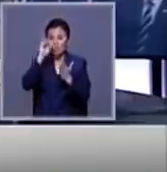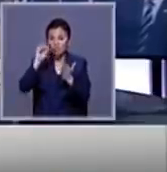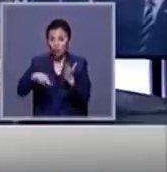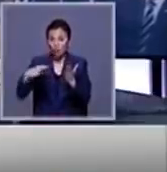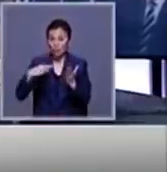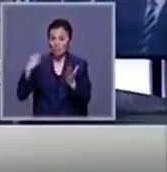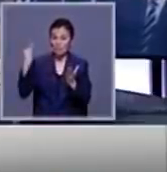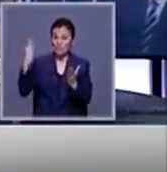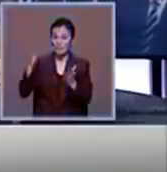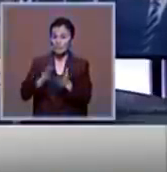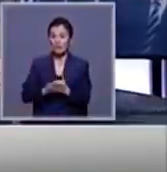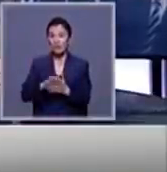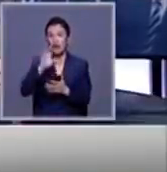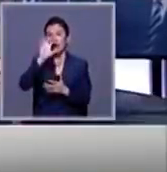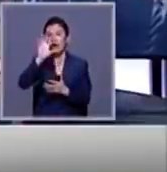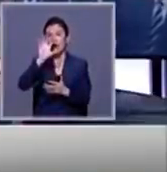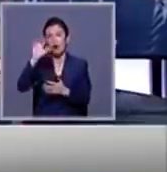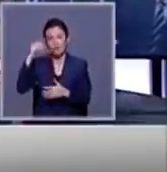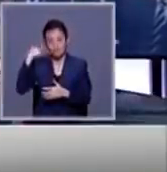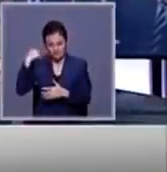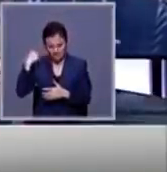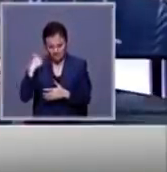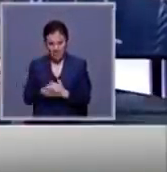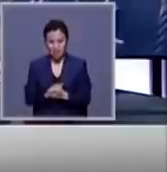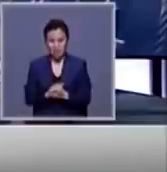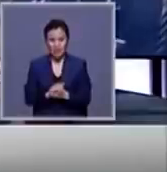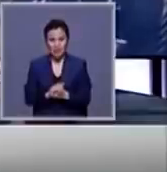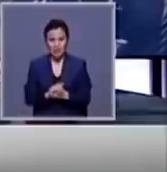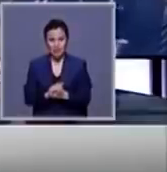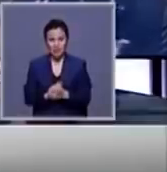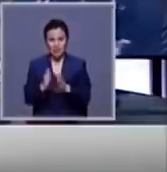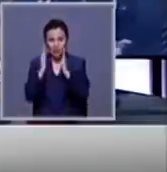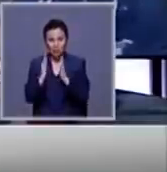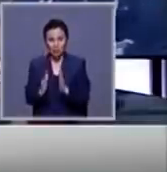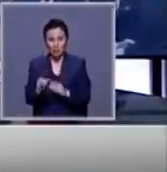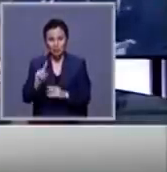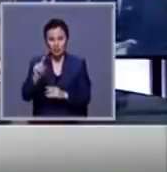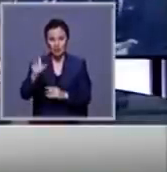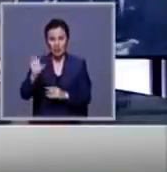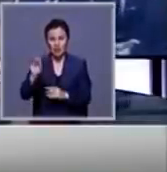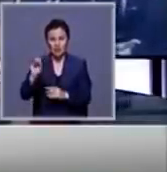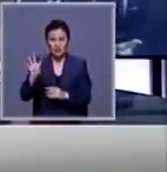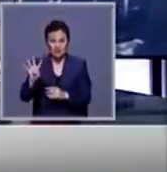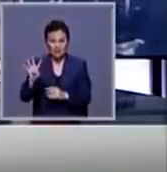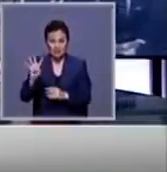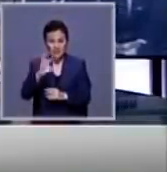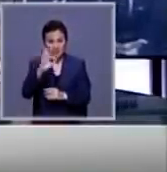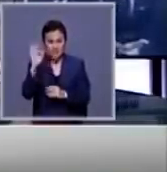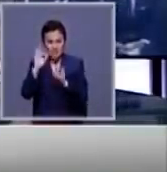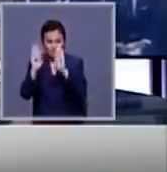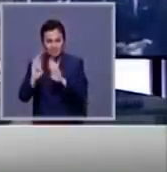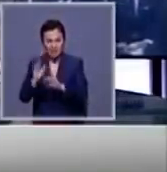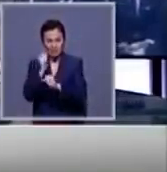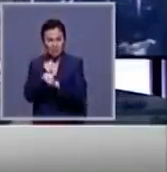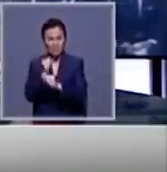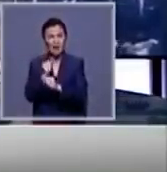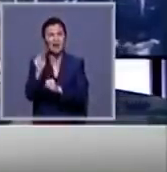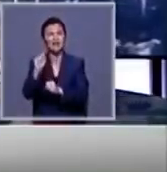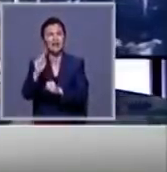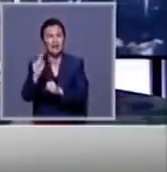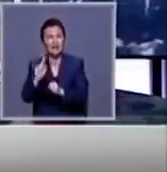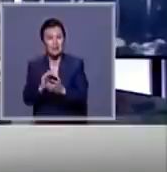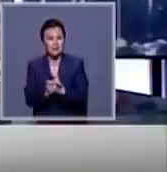อีกใช่ไหมสามเลือกคนออกมาแล้วเลือกยังไง194คนนั่นอีก194คนนั่นก็เหนื่อย